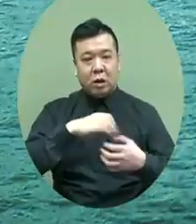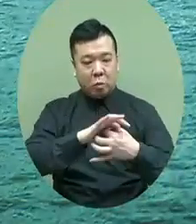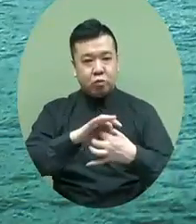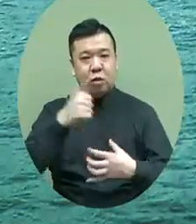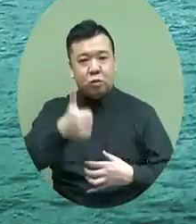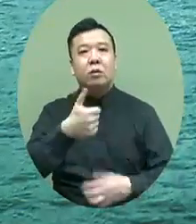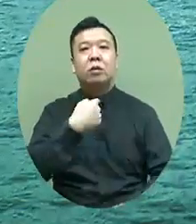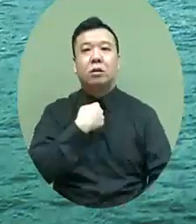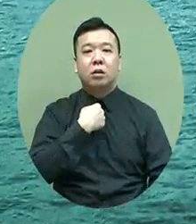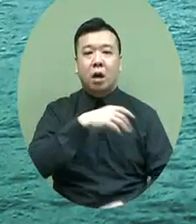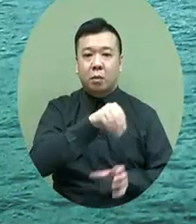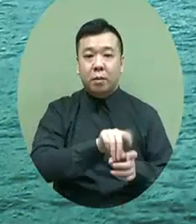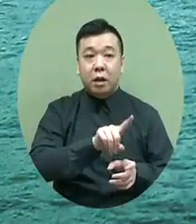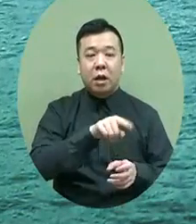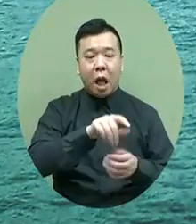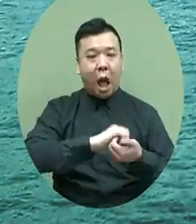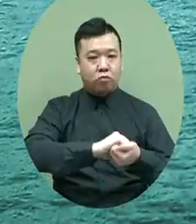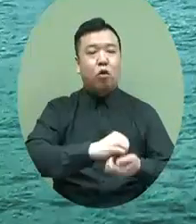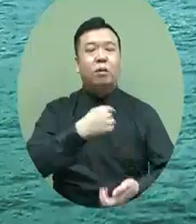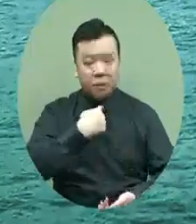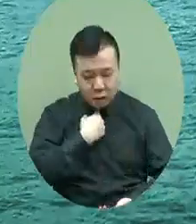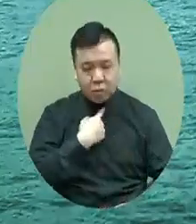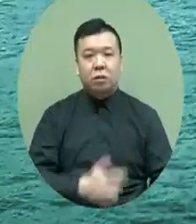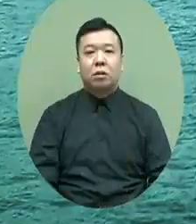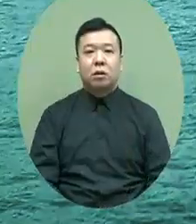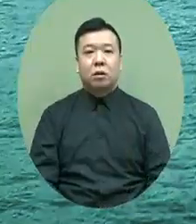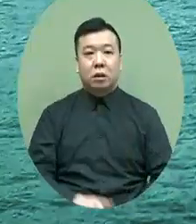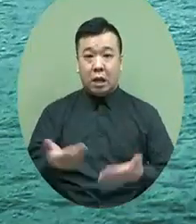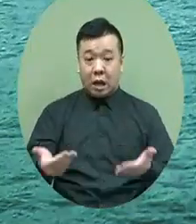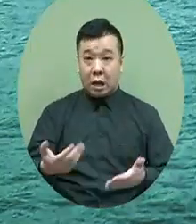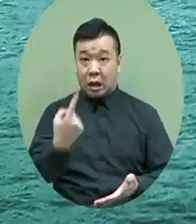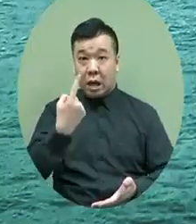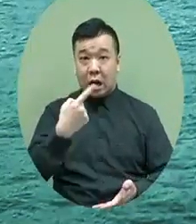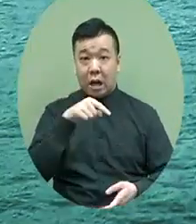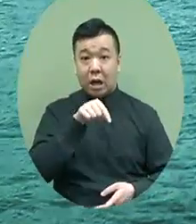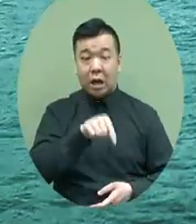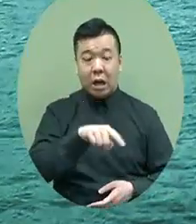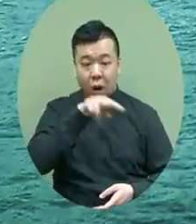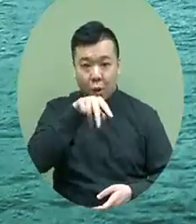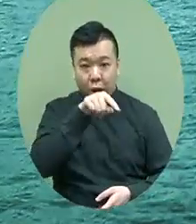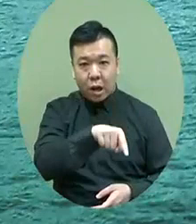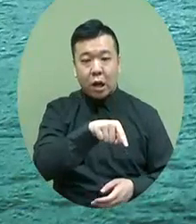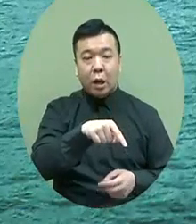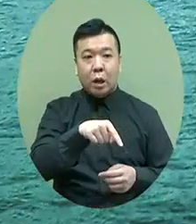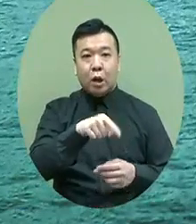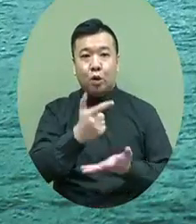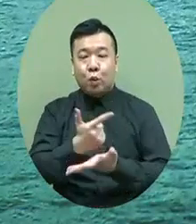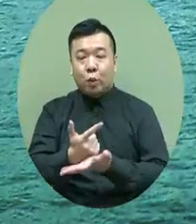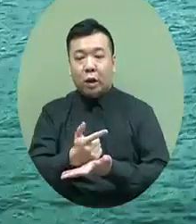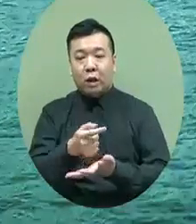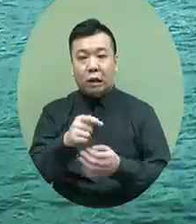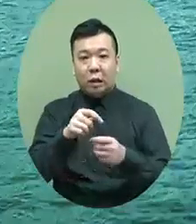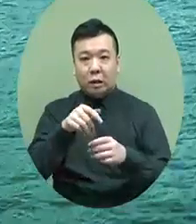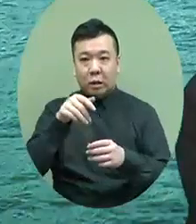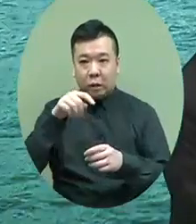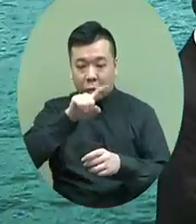嘅互動嘅關係。咁當然當中係包括咗合作嘅關係啦。不過呢個唔係今次去揾何啟明